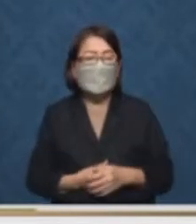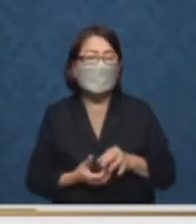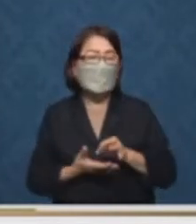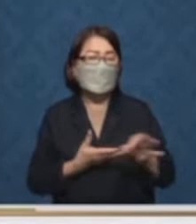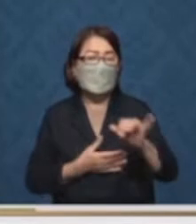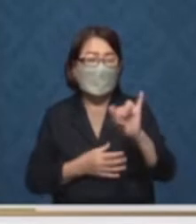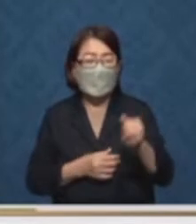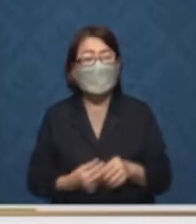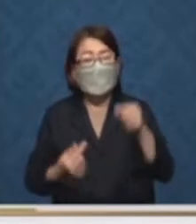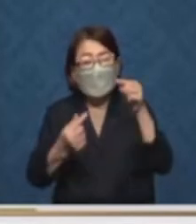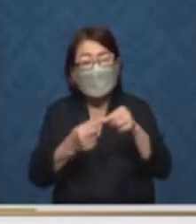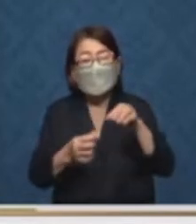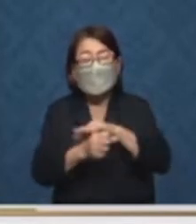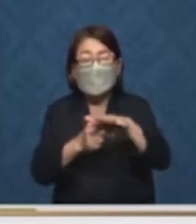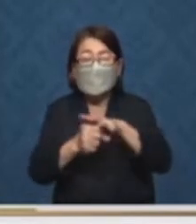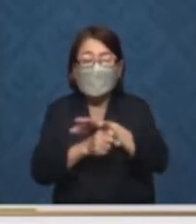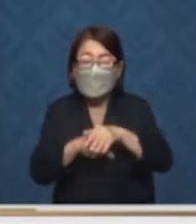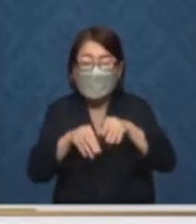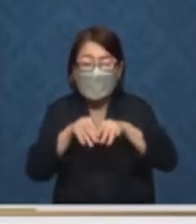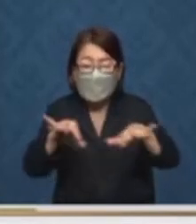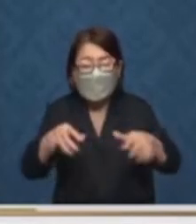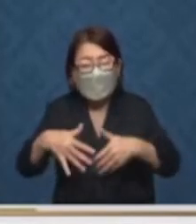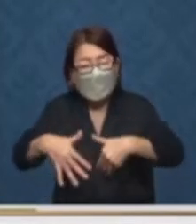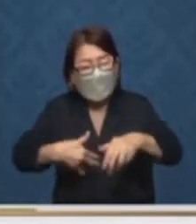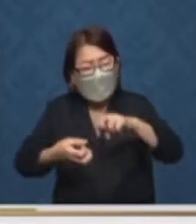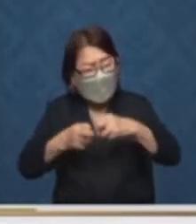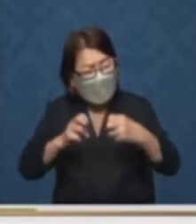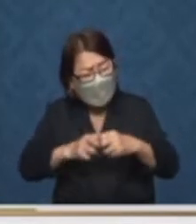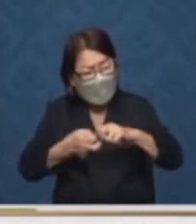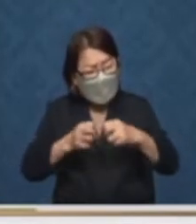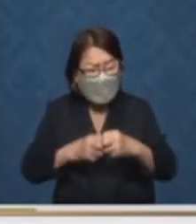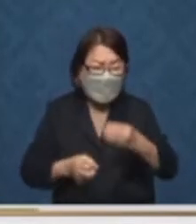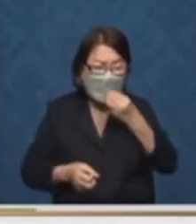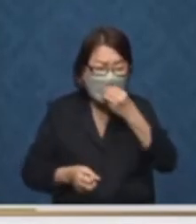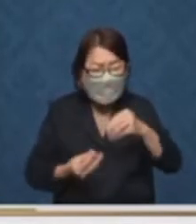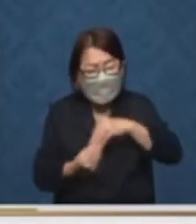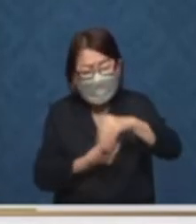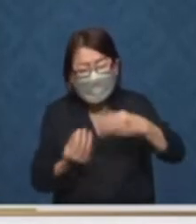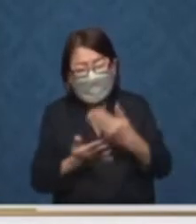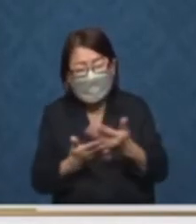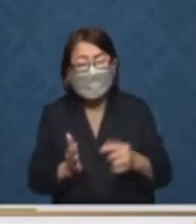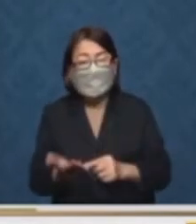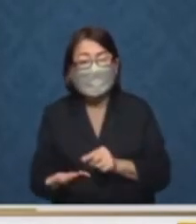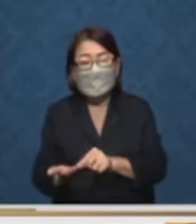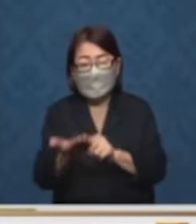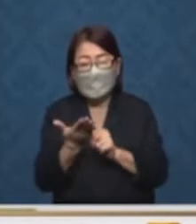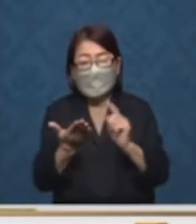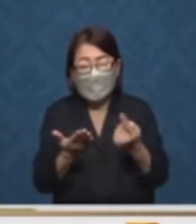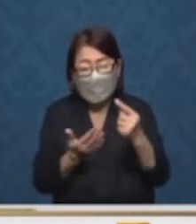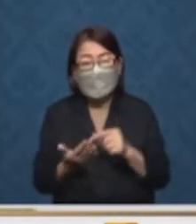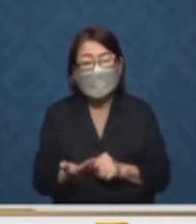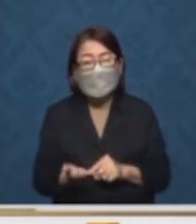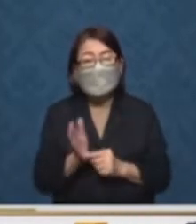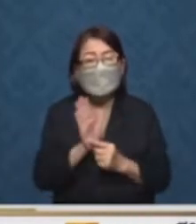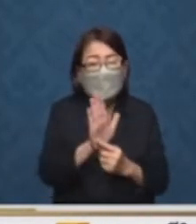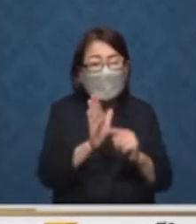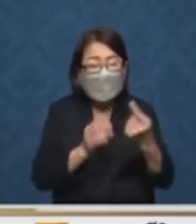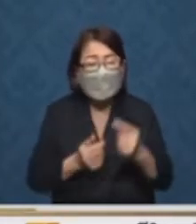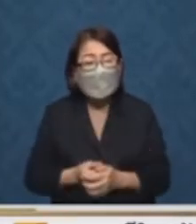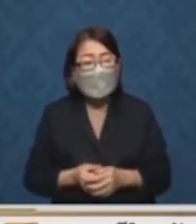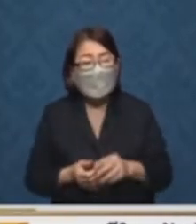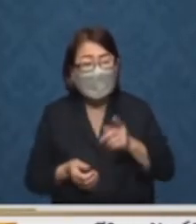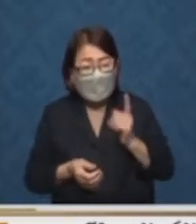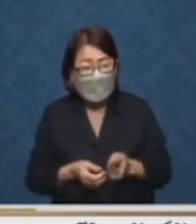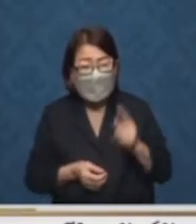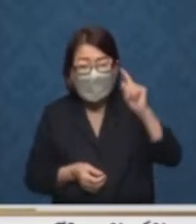ที่เกิดโควิดประชาชนเดือดร้อนอดอยากเนี่ยปีนี้เนี่ยท่านก็เสนอเข้ามานะครับไม่ใช่ว่าท่านเนี่ยไม่รู้ไม่เห็นท่าน